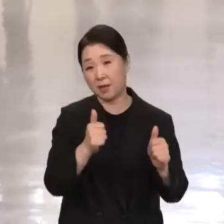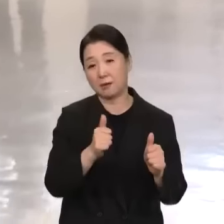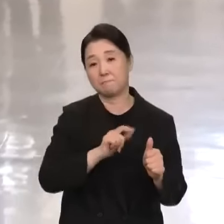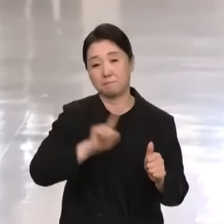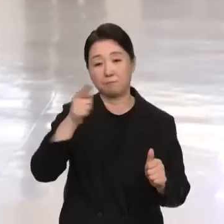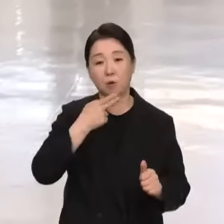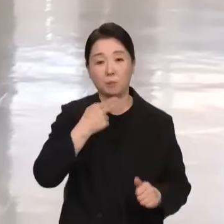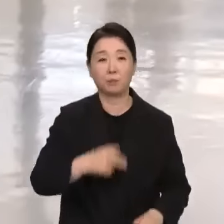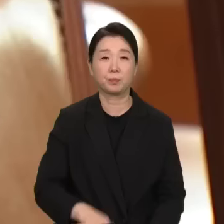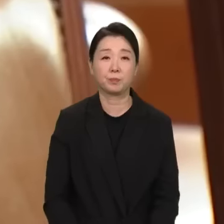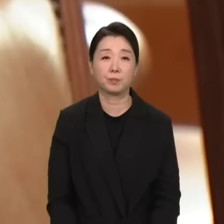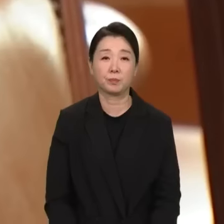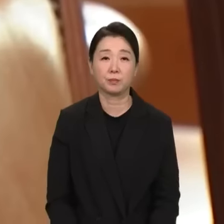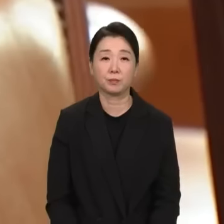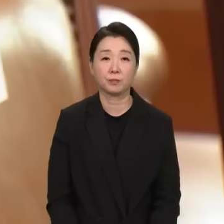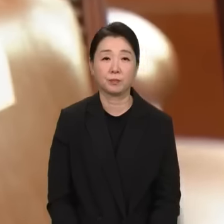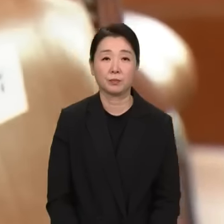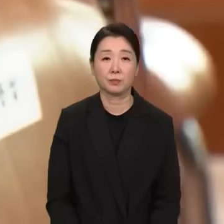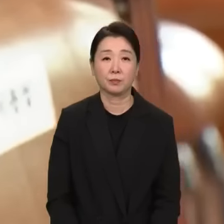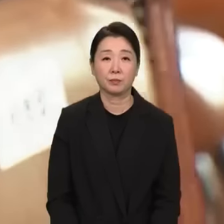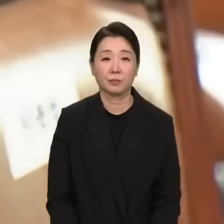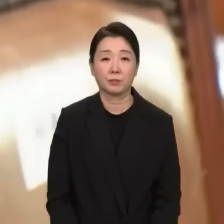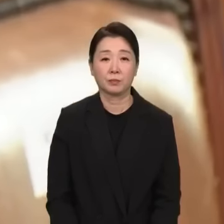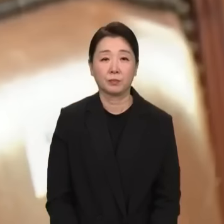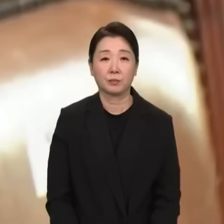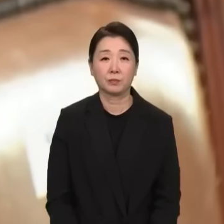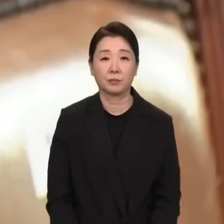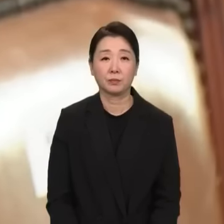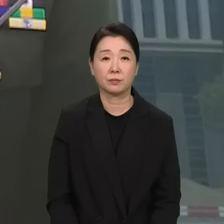않았습니다. JTBC 김민관입니다.